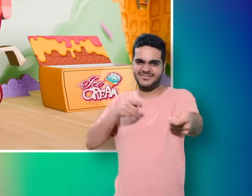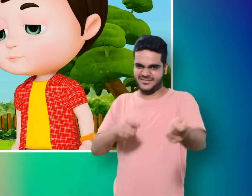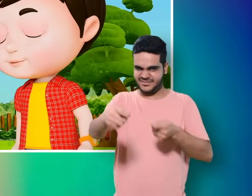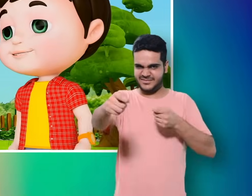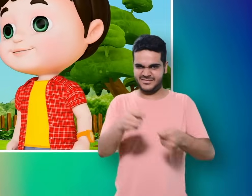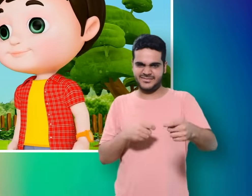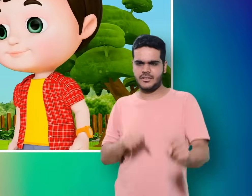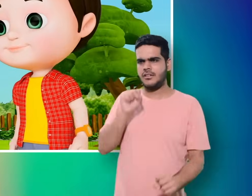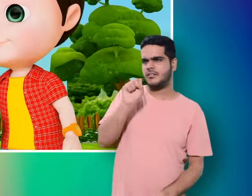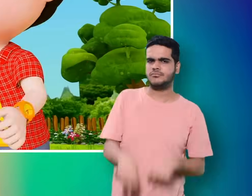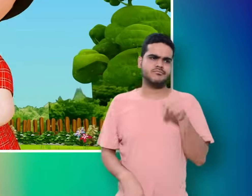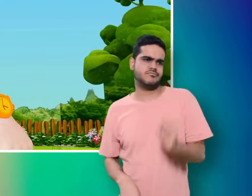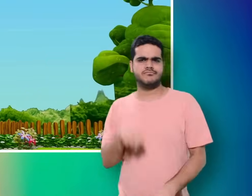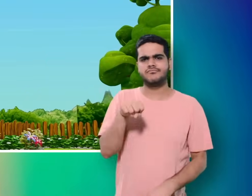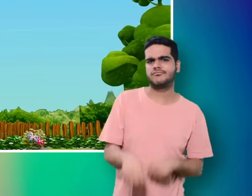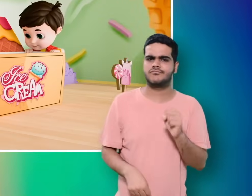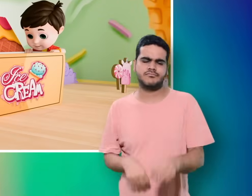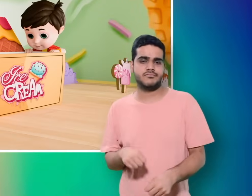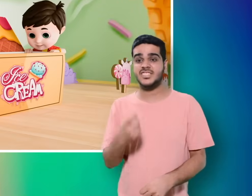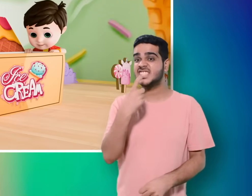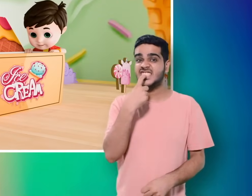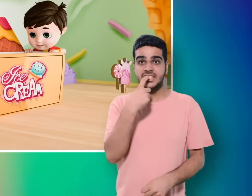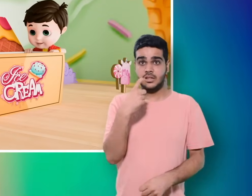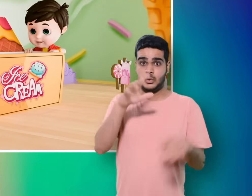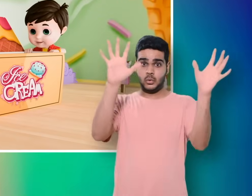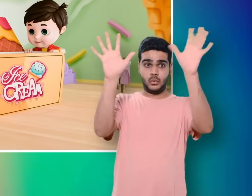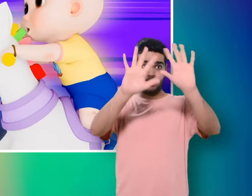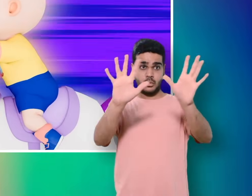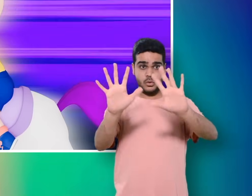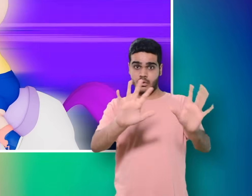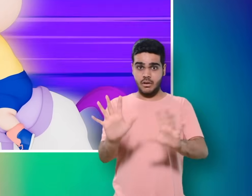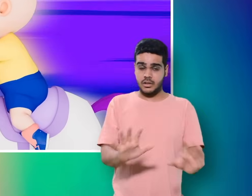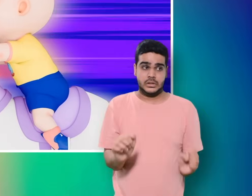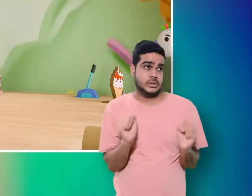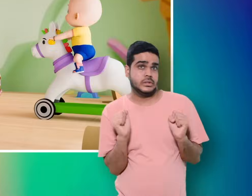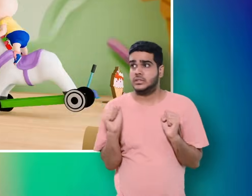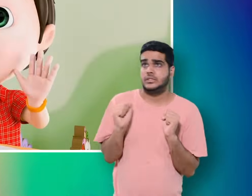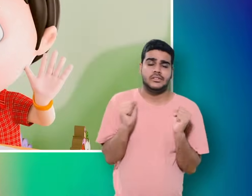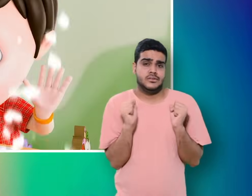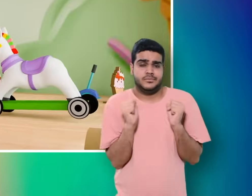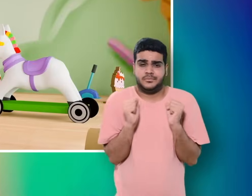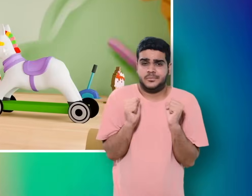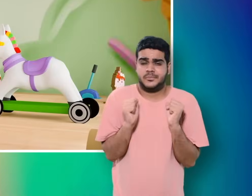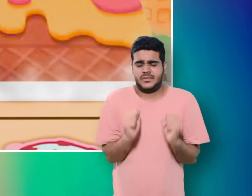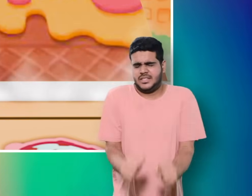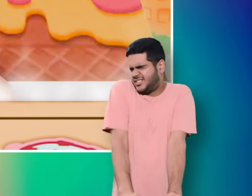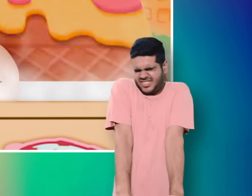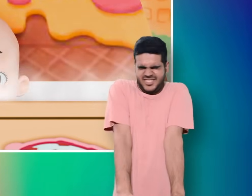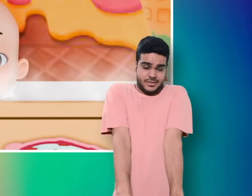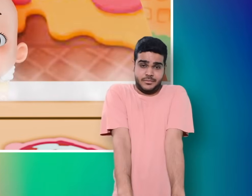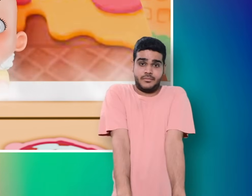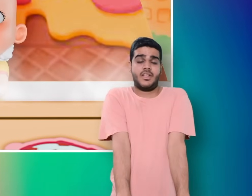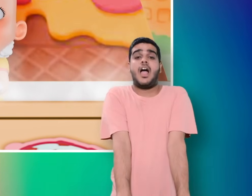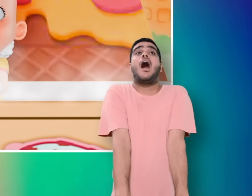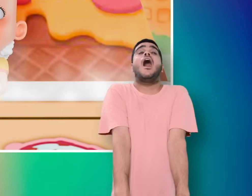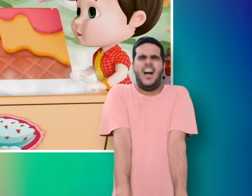घोड़ा था घमंडी, पहुंचा सबसे मंडी, सबसे मंडी बर्फ पड़ी थी, बर्फ में लग गई ठंडी।